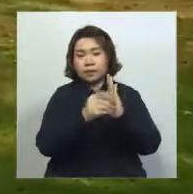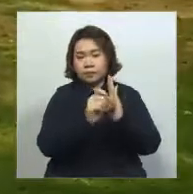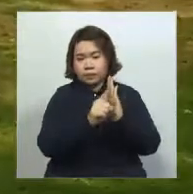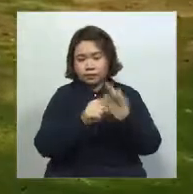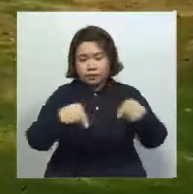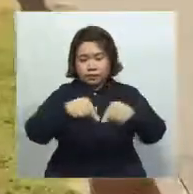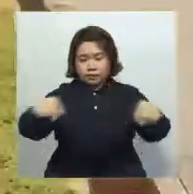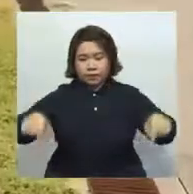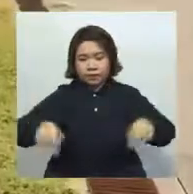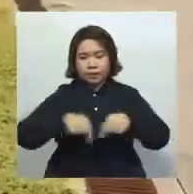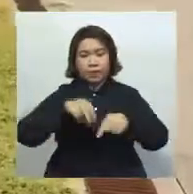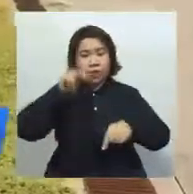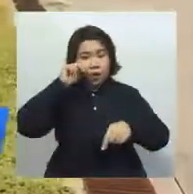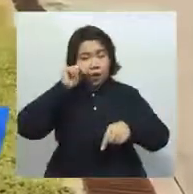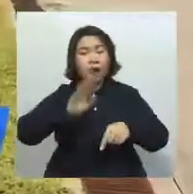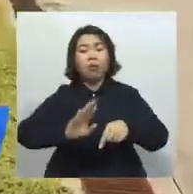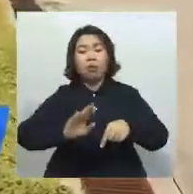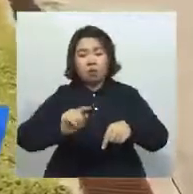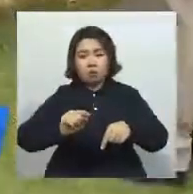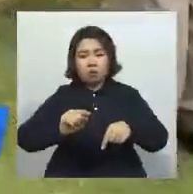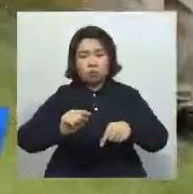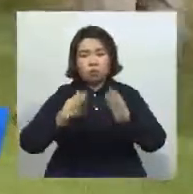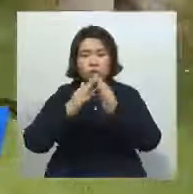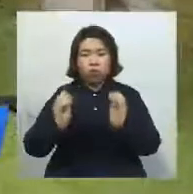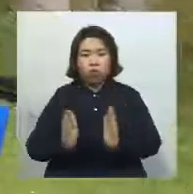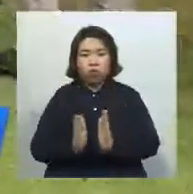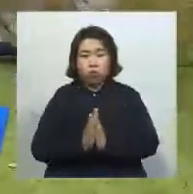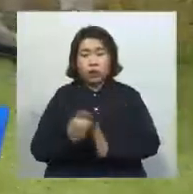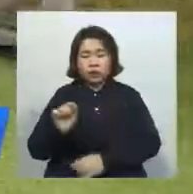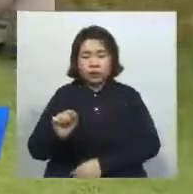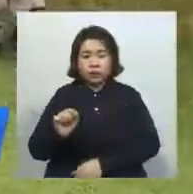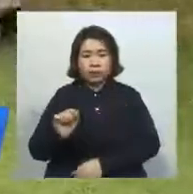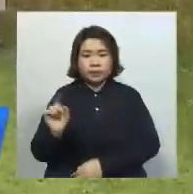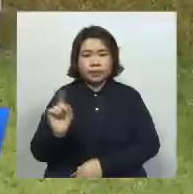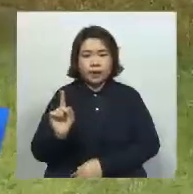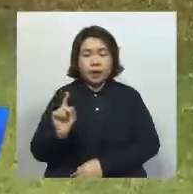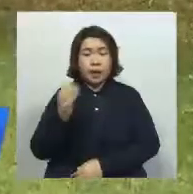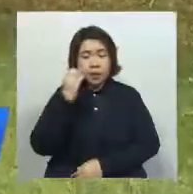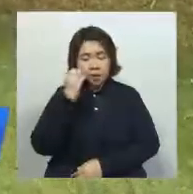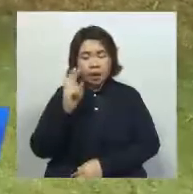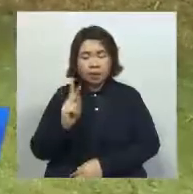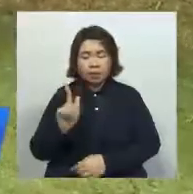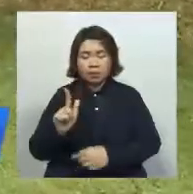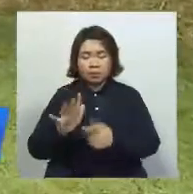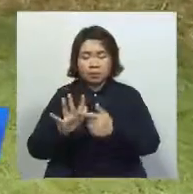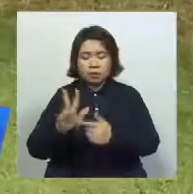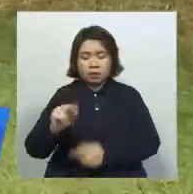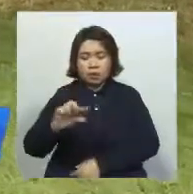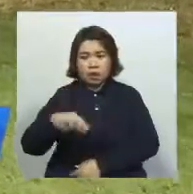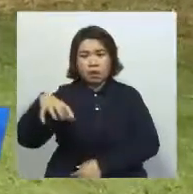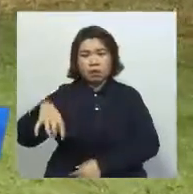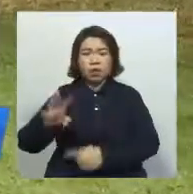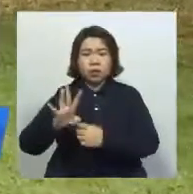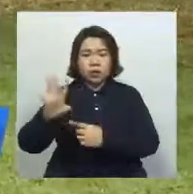ค่ะที่บ่อน้ำศักดิ์สิทธิ์ปราสาทสะกำแพงน้อยวัดเทพปราสาทสะกำแพงน้อยบ้านกลางหมู่ที่4ตำบล